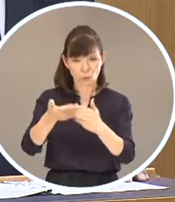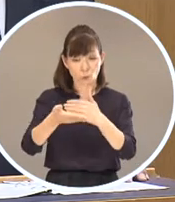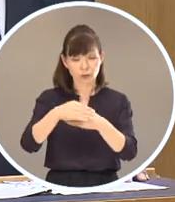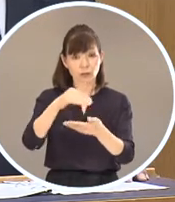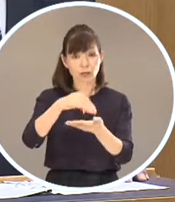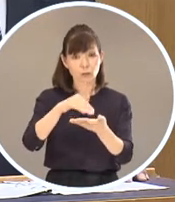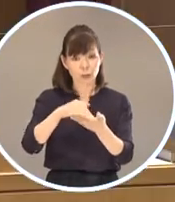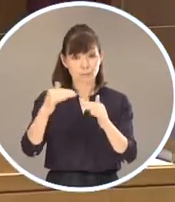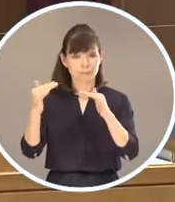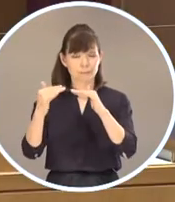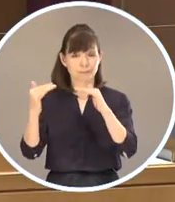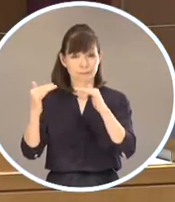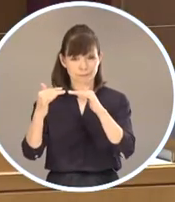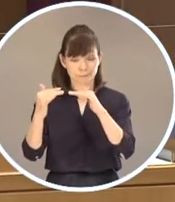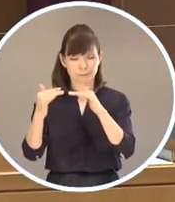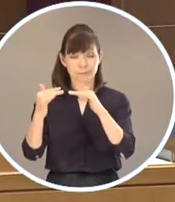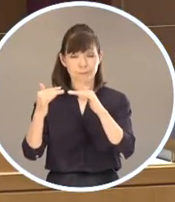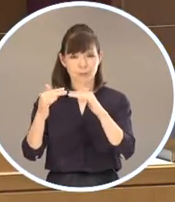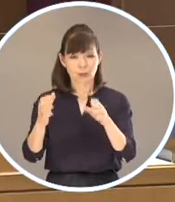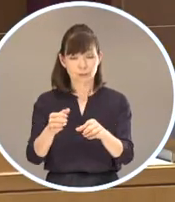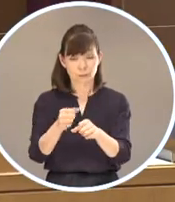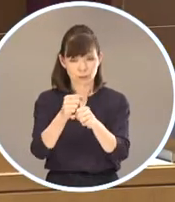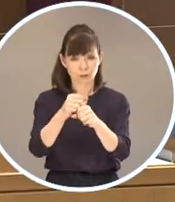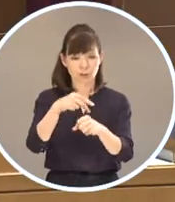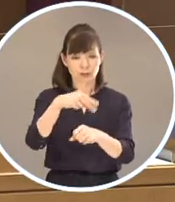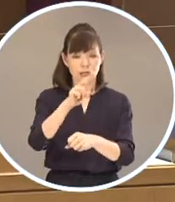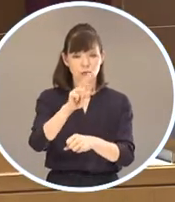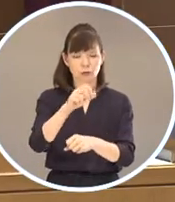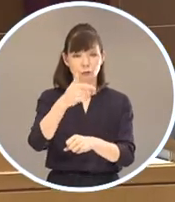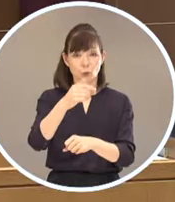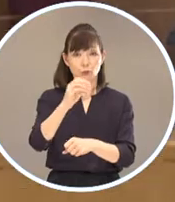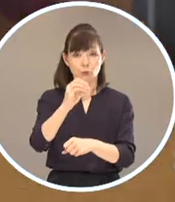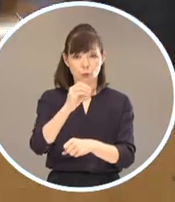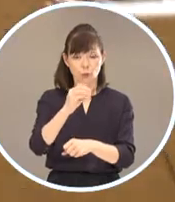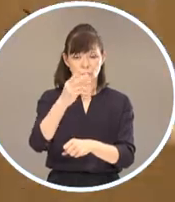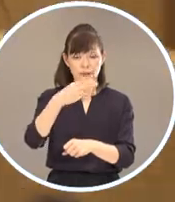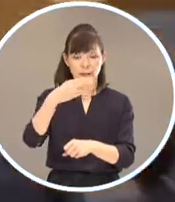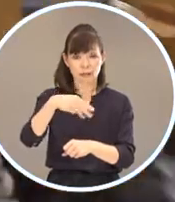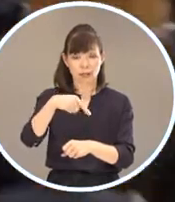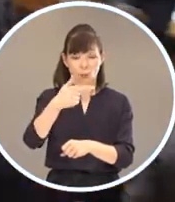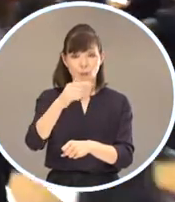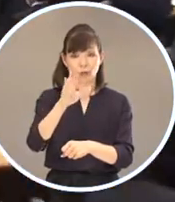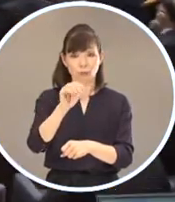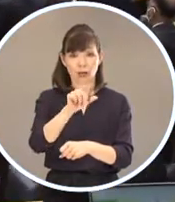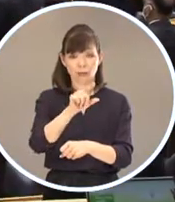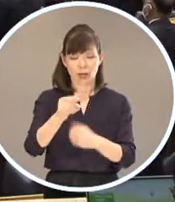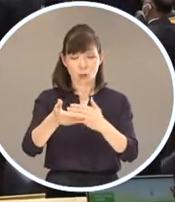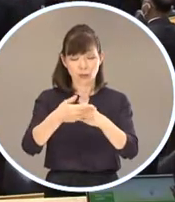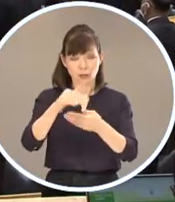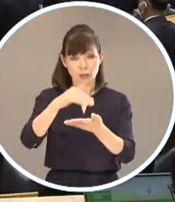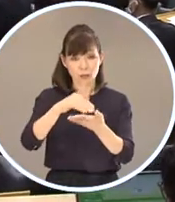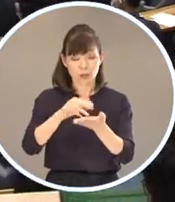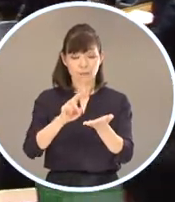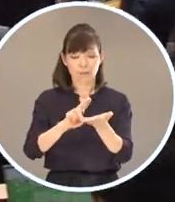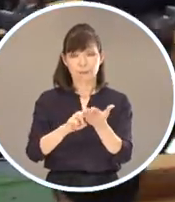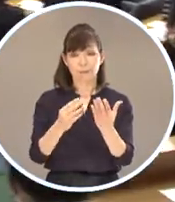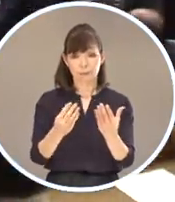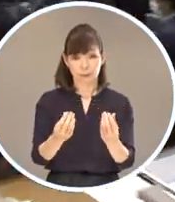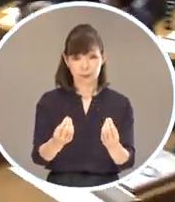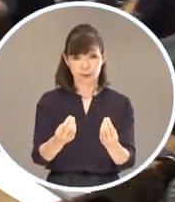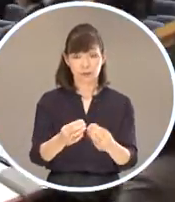案が審議され、総額226億3600万円の補正予算案を可決し